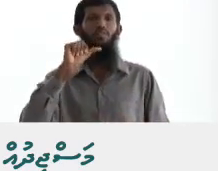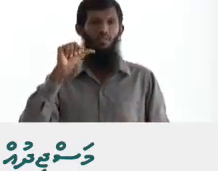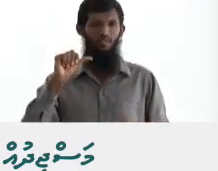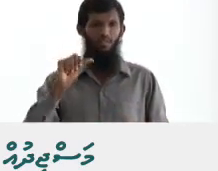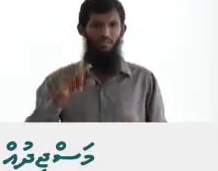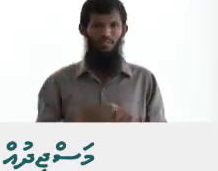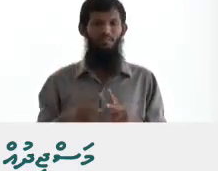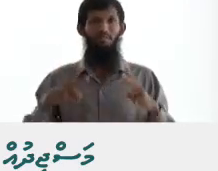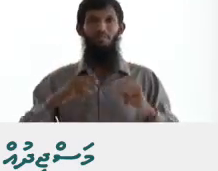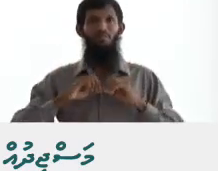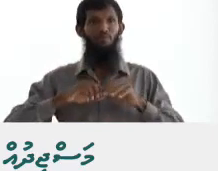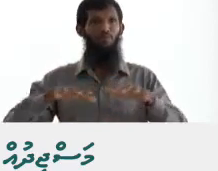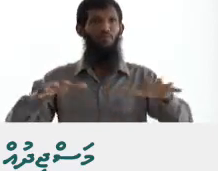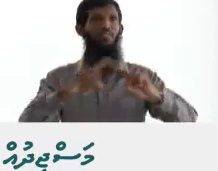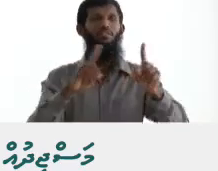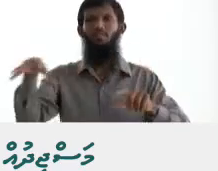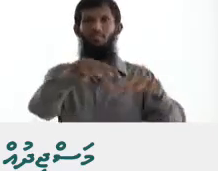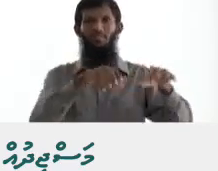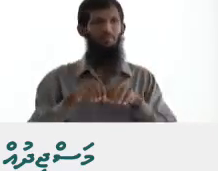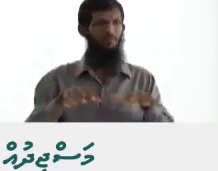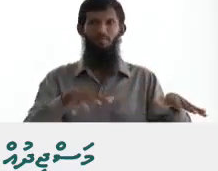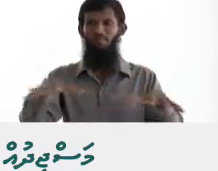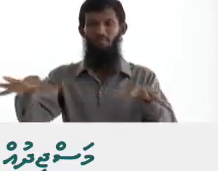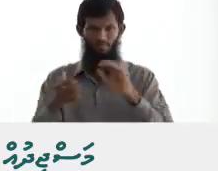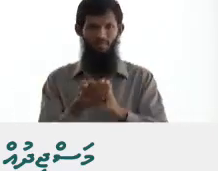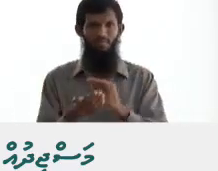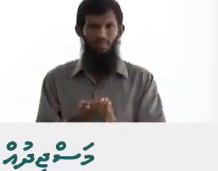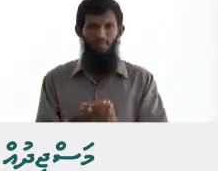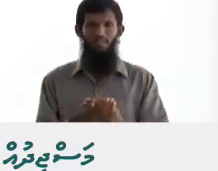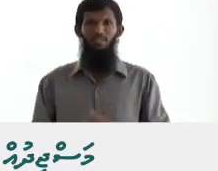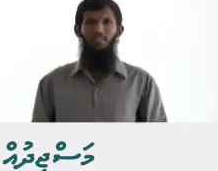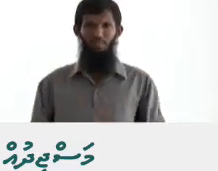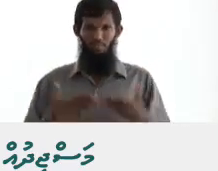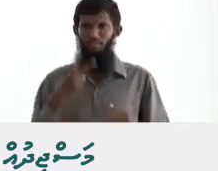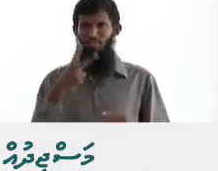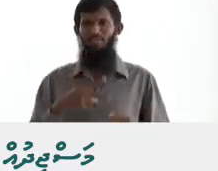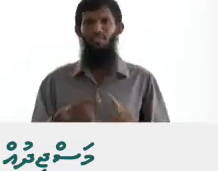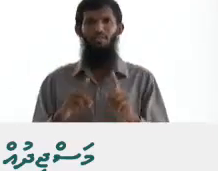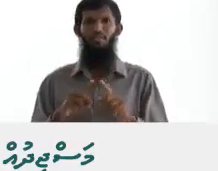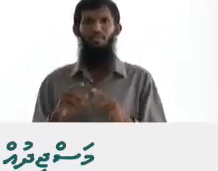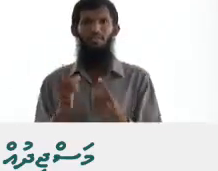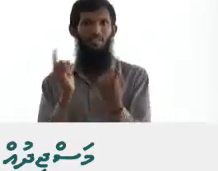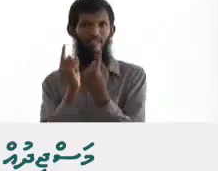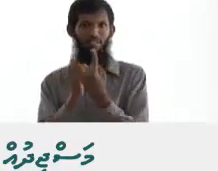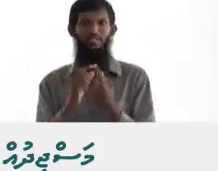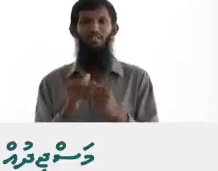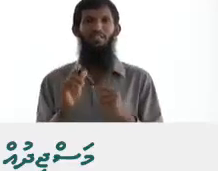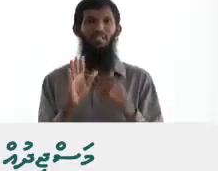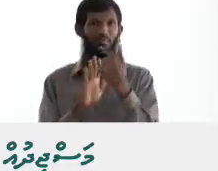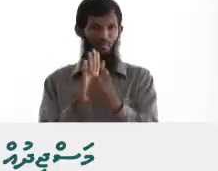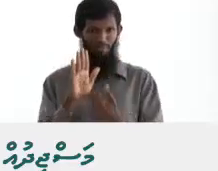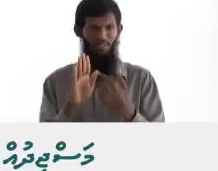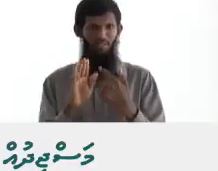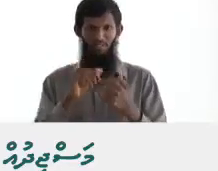kankolata huga feturemu egoton avatteri bay kaumatakum ves mi virus mihar wani fenifa